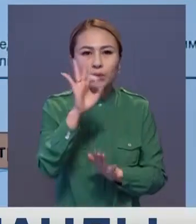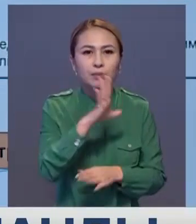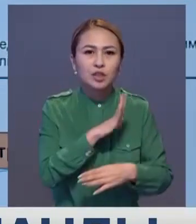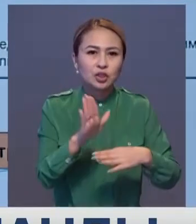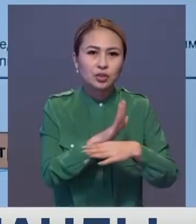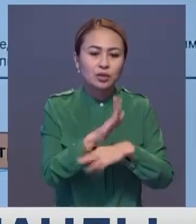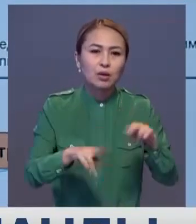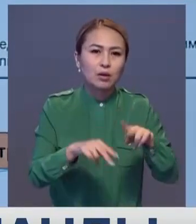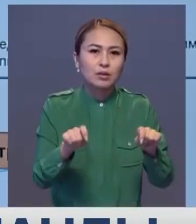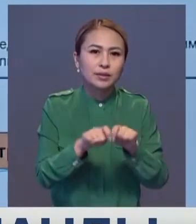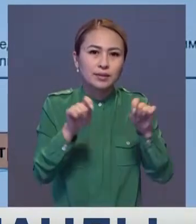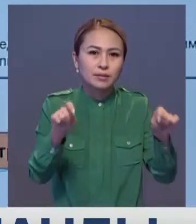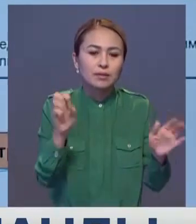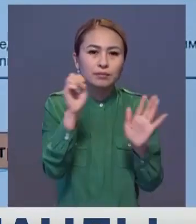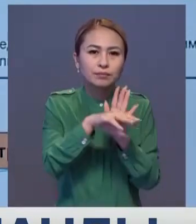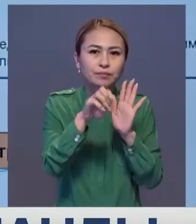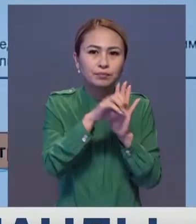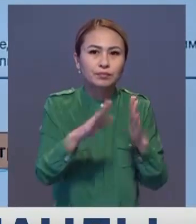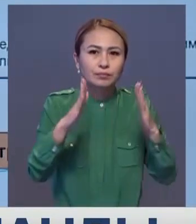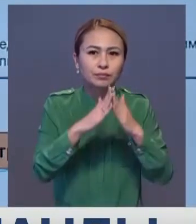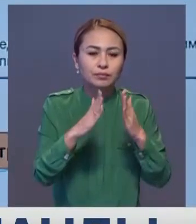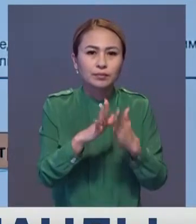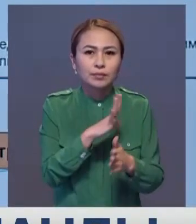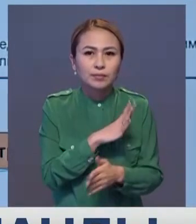құрылыс салушылармен жұмыс жүргізеді.